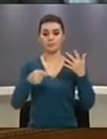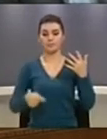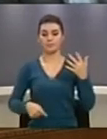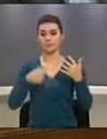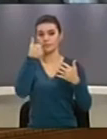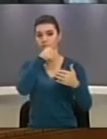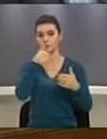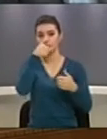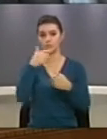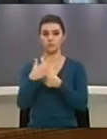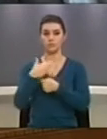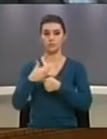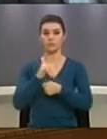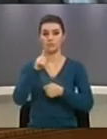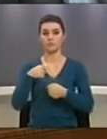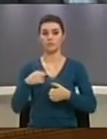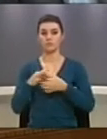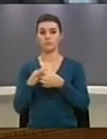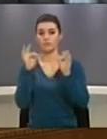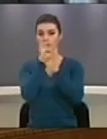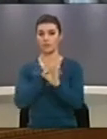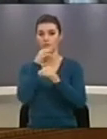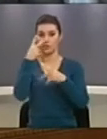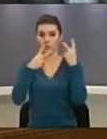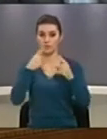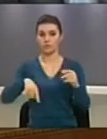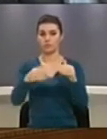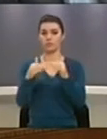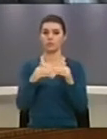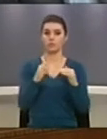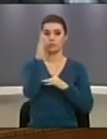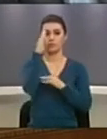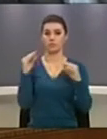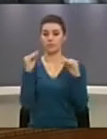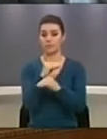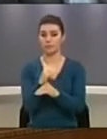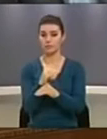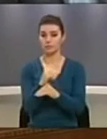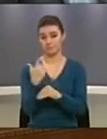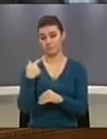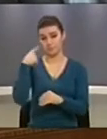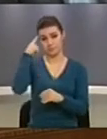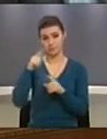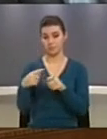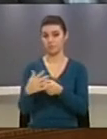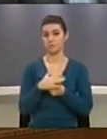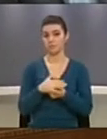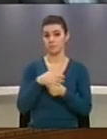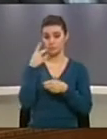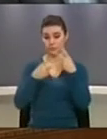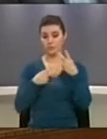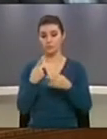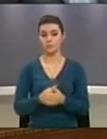thënë kundërshtarët, po jo çfarë kanë thënë përkrahëse që në komision kanë qenë shumicë. Dhe në këtë drejtim ju bën një pabarazime ndaj shumicës së